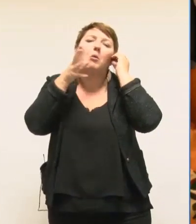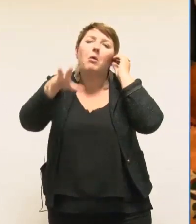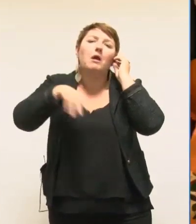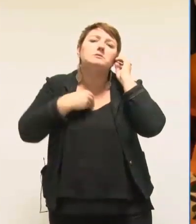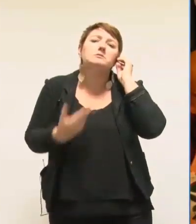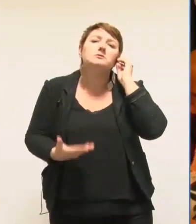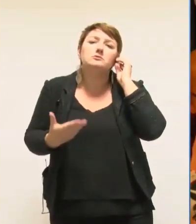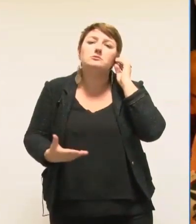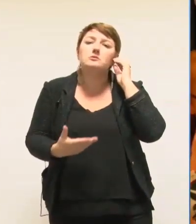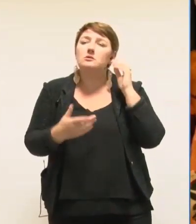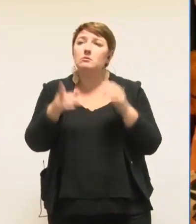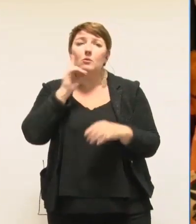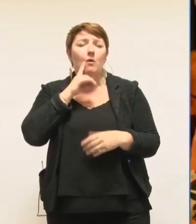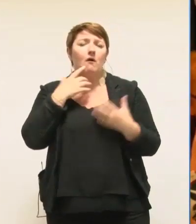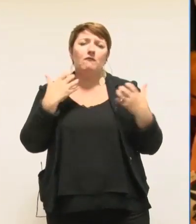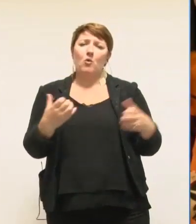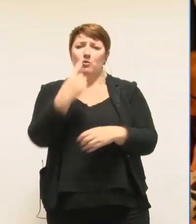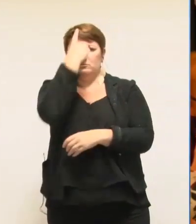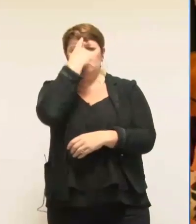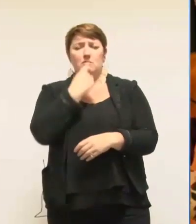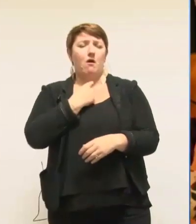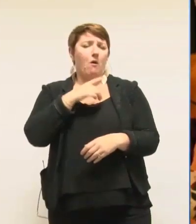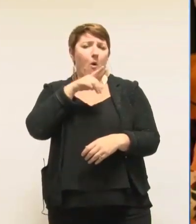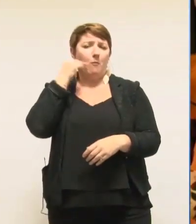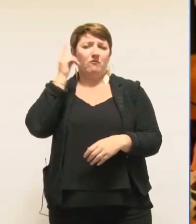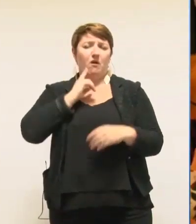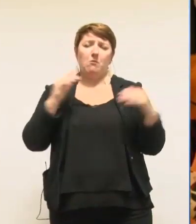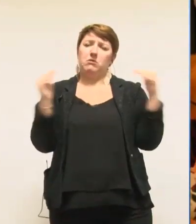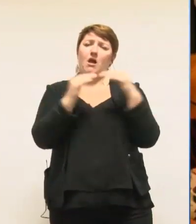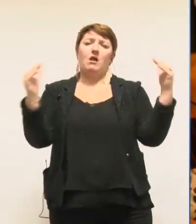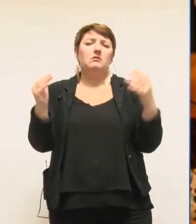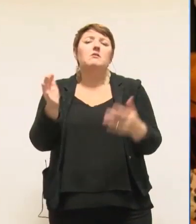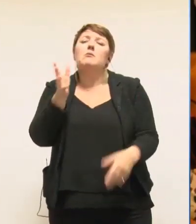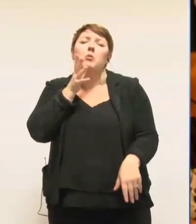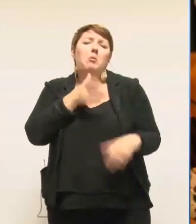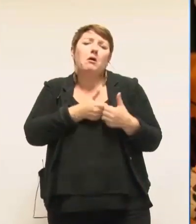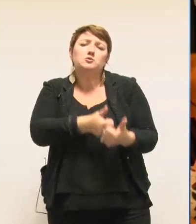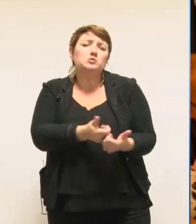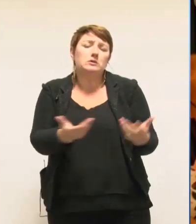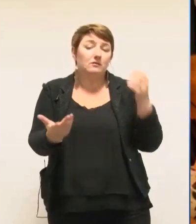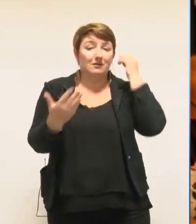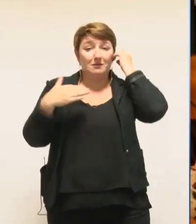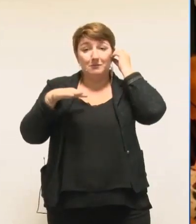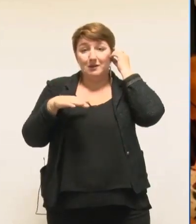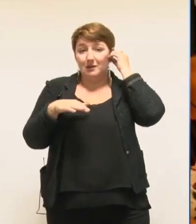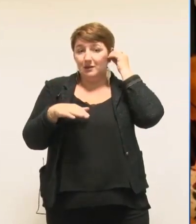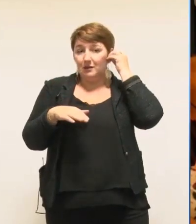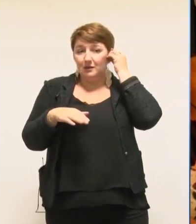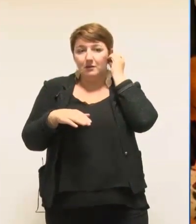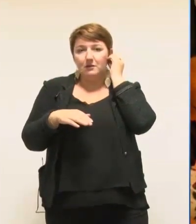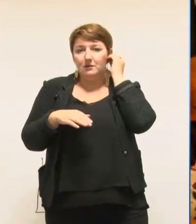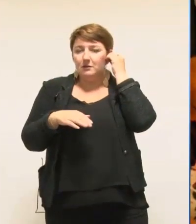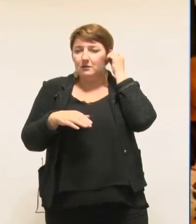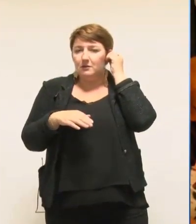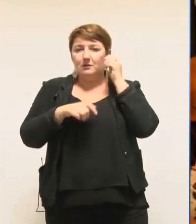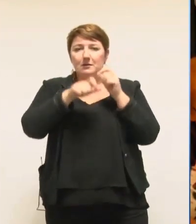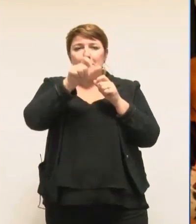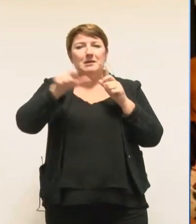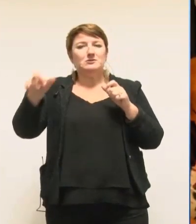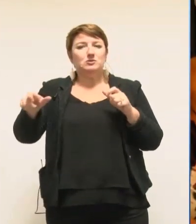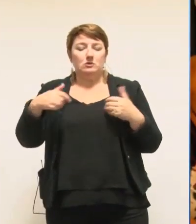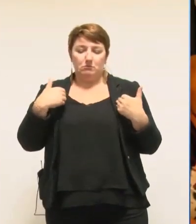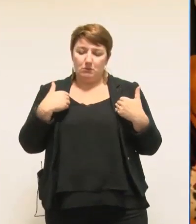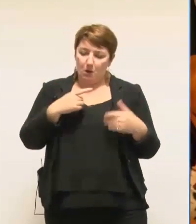promeut l'égalité des genres. Mais pour les personnes qui se sentent un peu à l'étroit dans l'opposition binaire homme-femme, comme